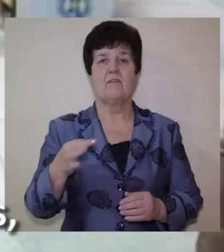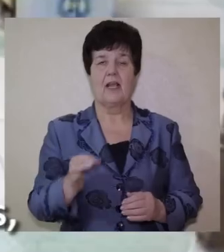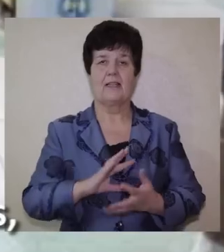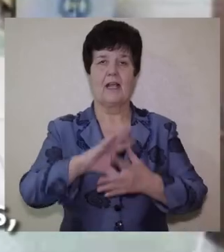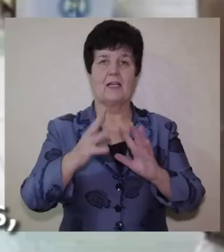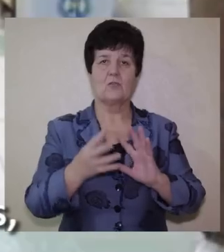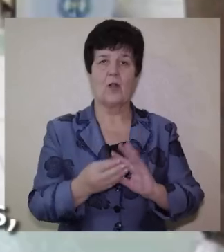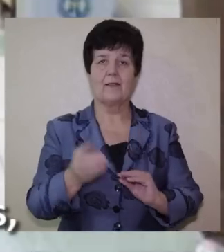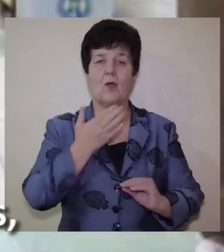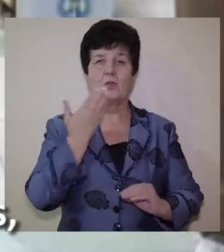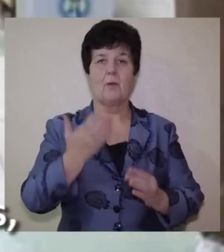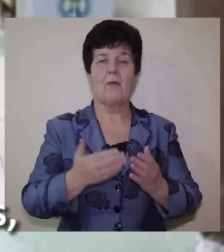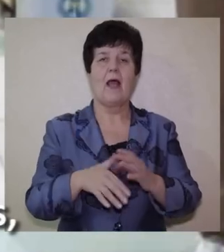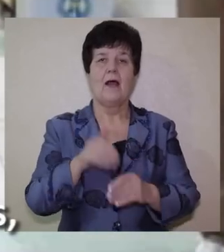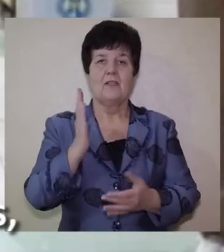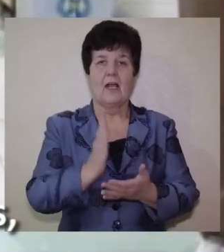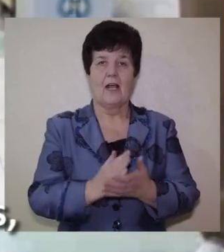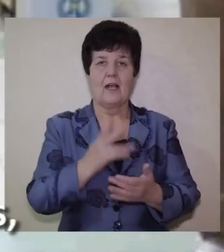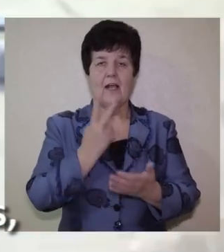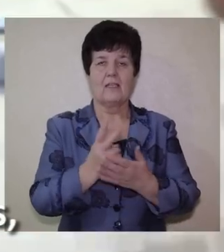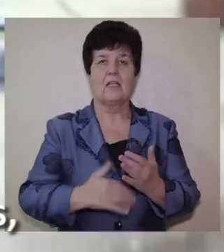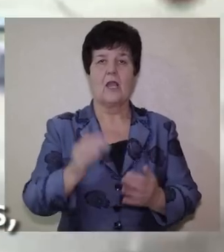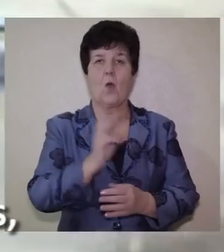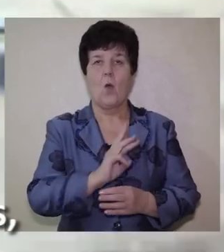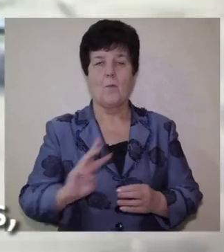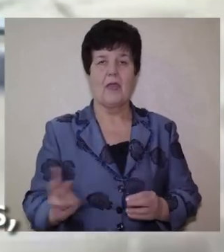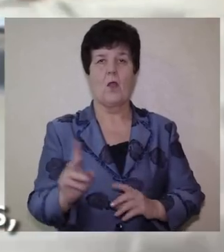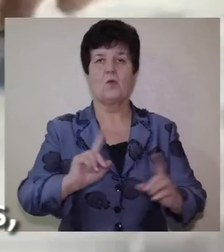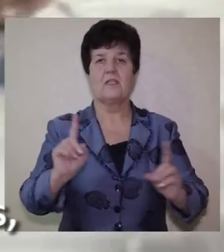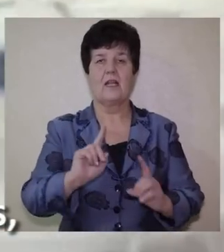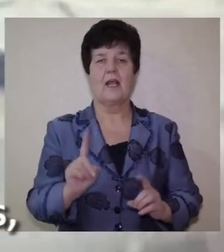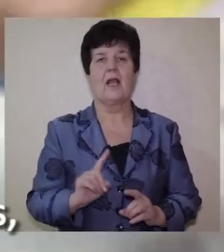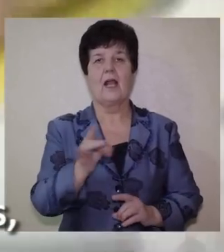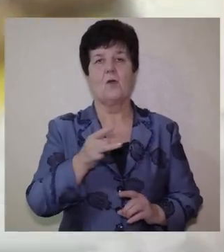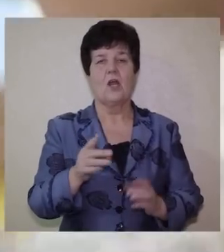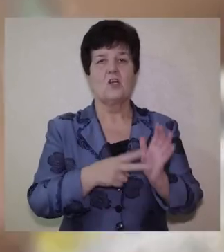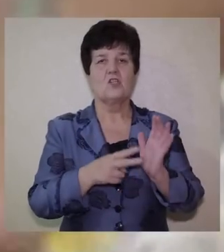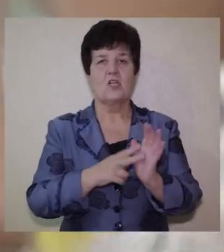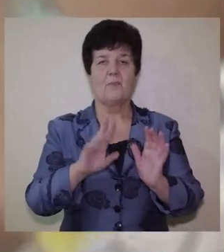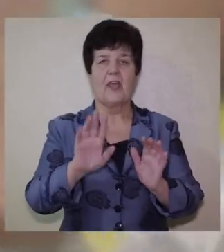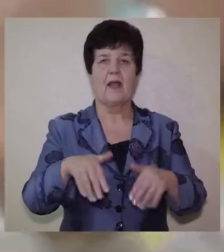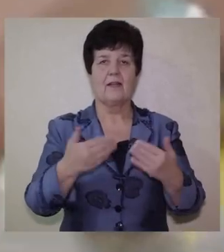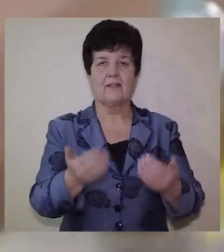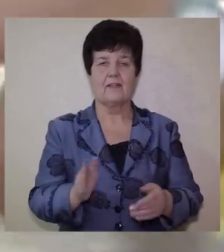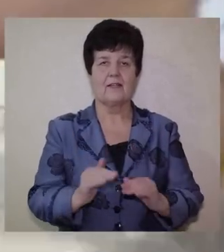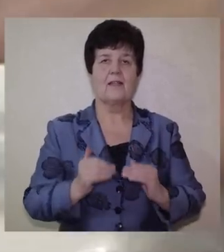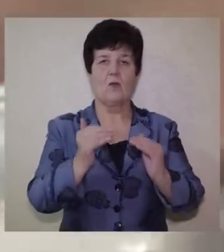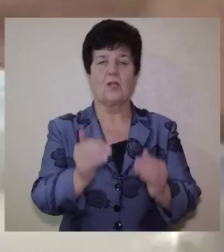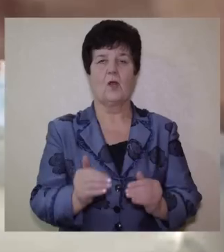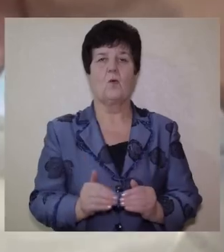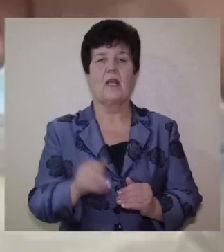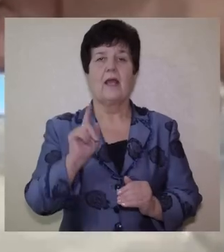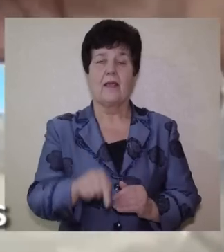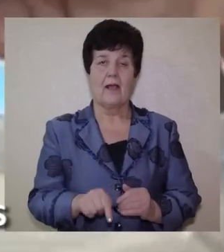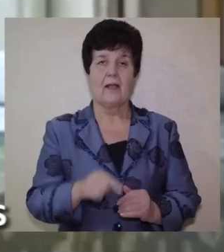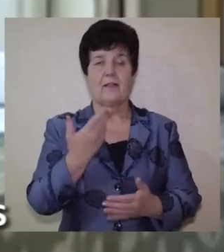indiferenți. Rezultatele ultimelor alegeri arată că din cei peste 1.000 de consilieri raionali, doar 6 candidați independenți au trecut pragul